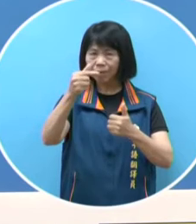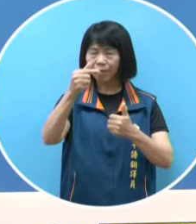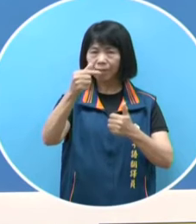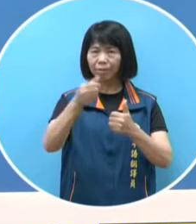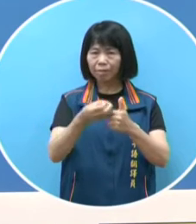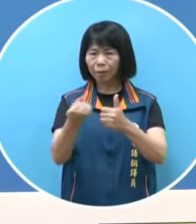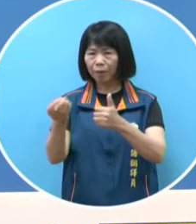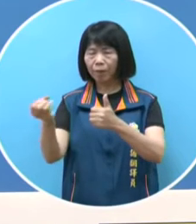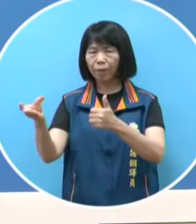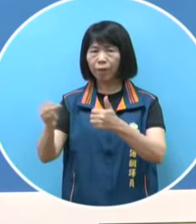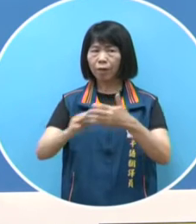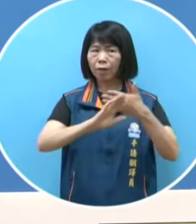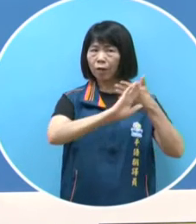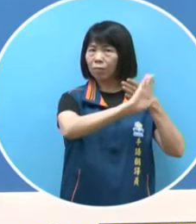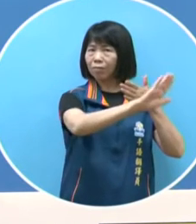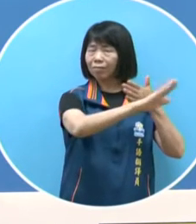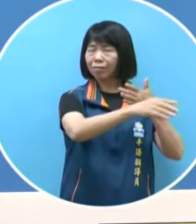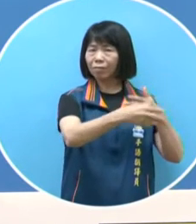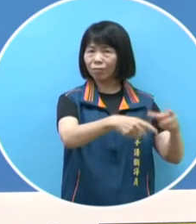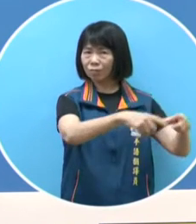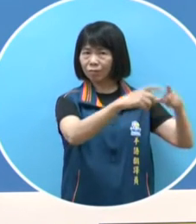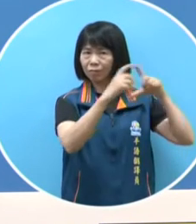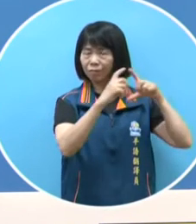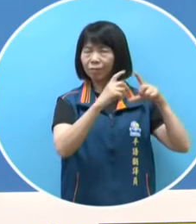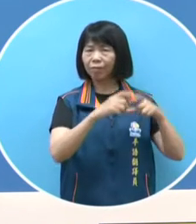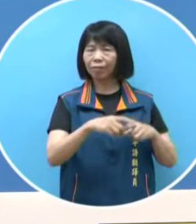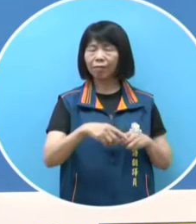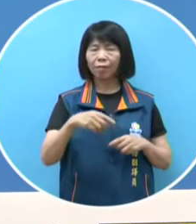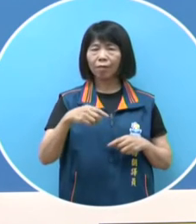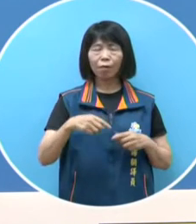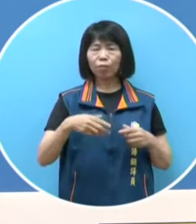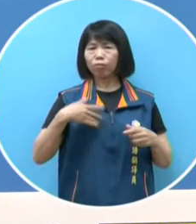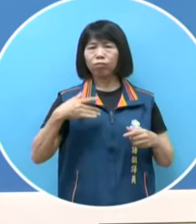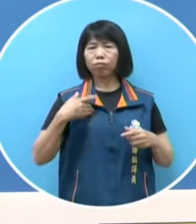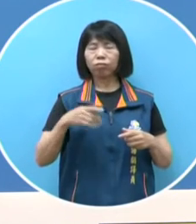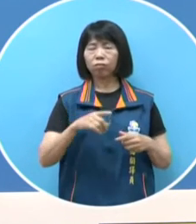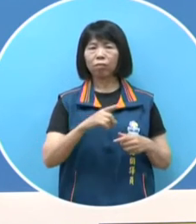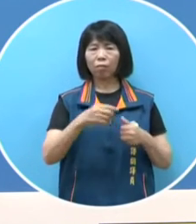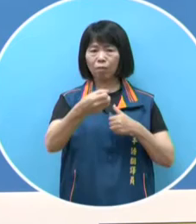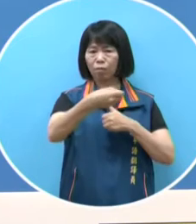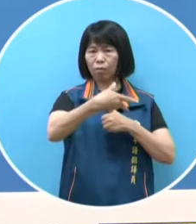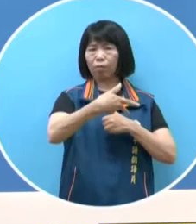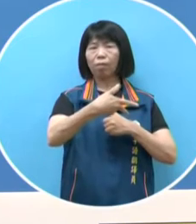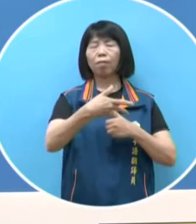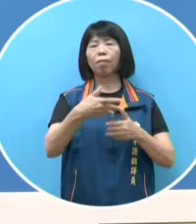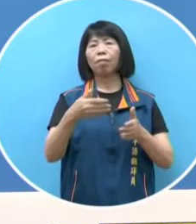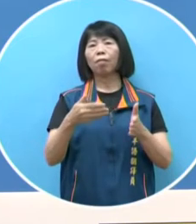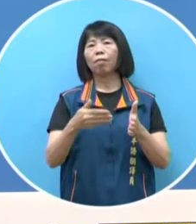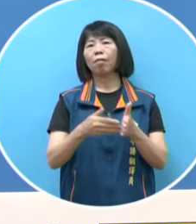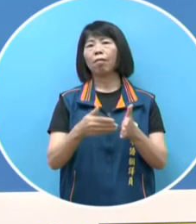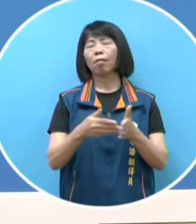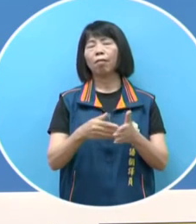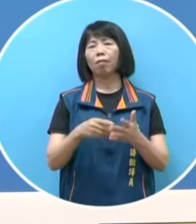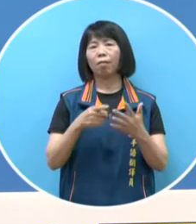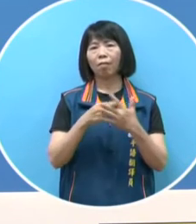从外地回来，在不知情、自己也不晓得的情况下确